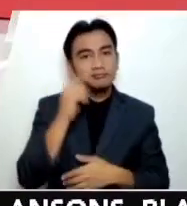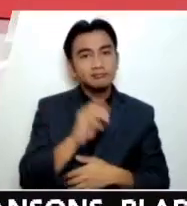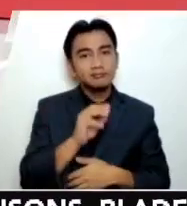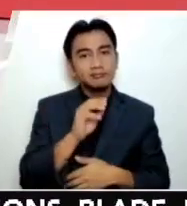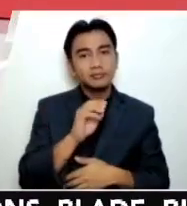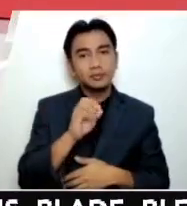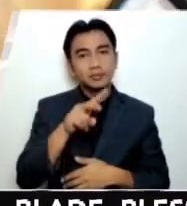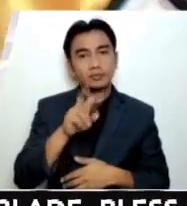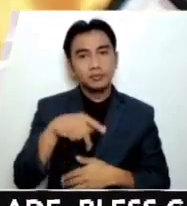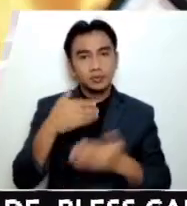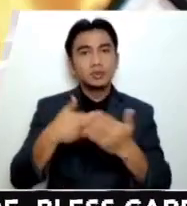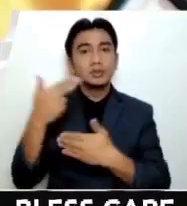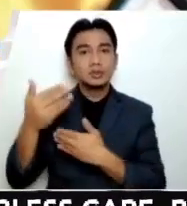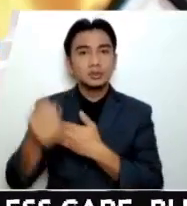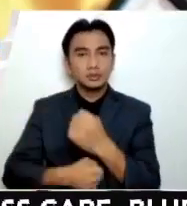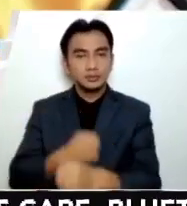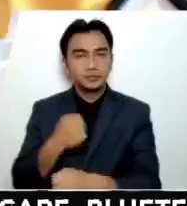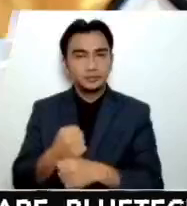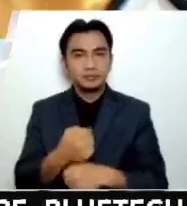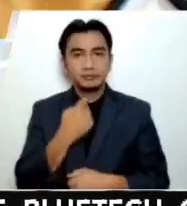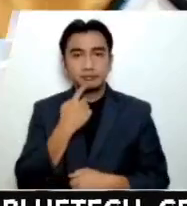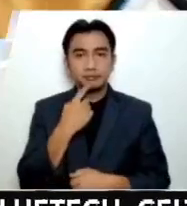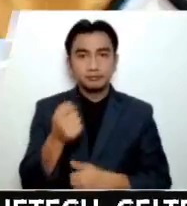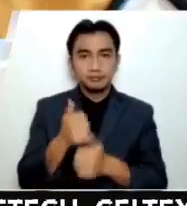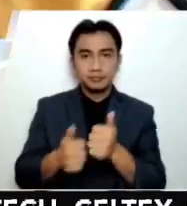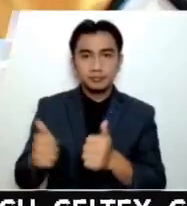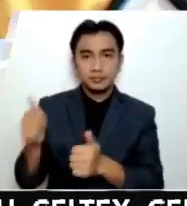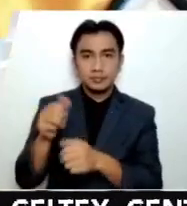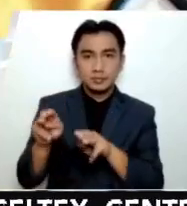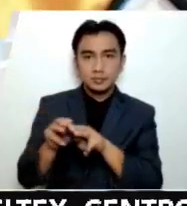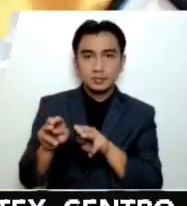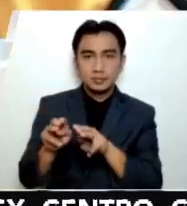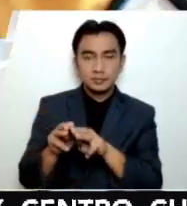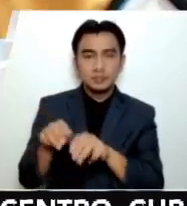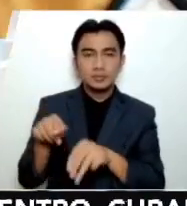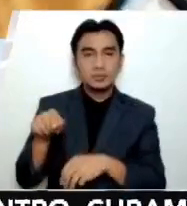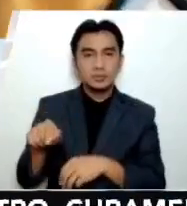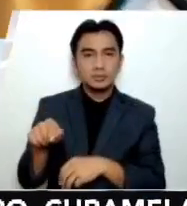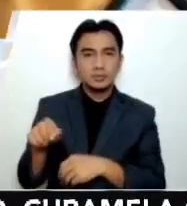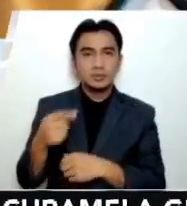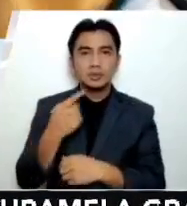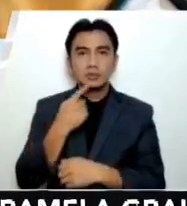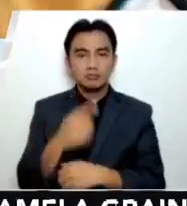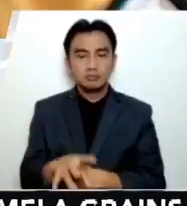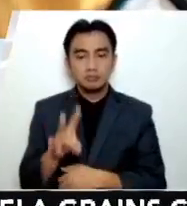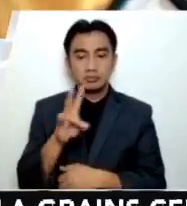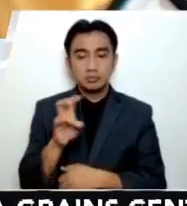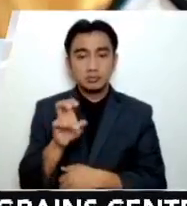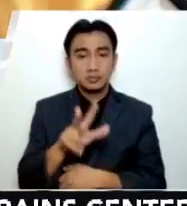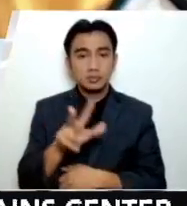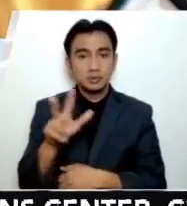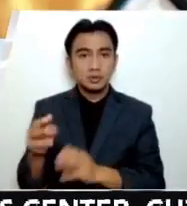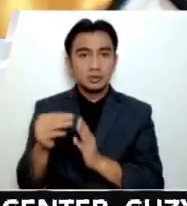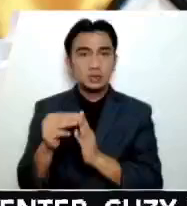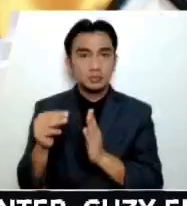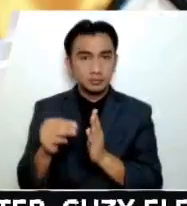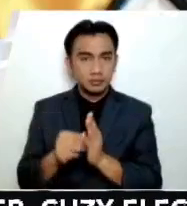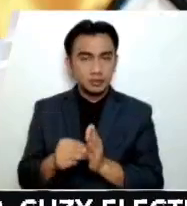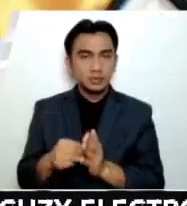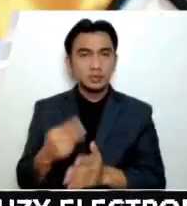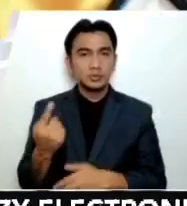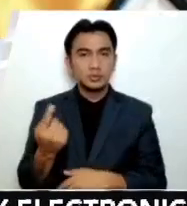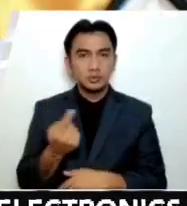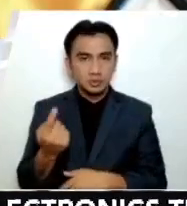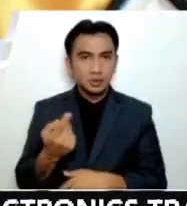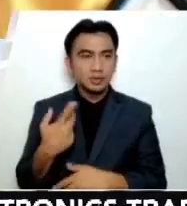na taon. Ayon kay Marikina Representative Stella Kimbo, 733 million na lang ang inirekomenda nilang